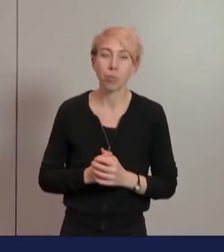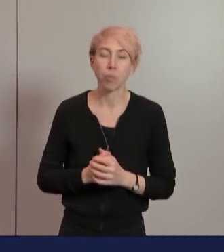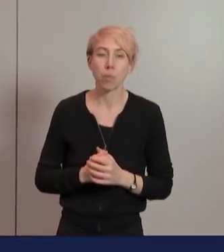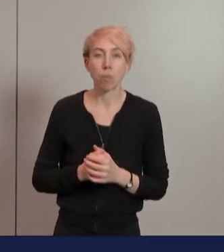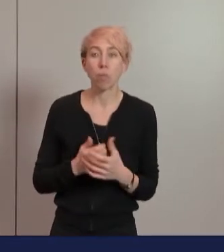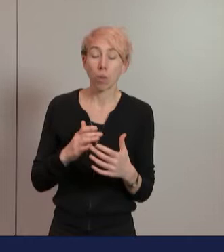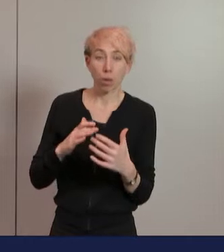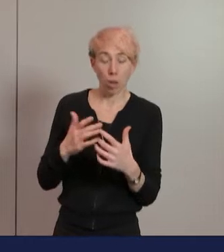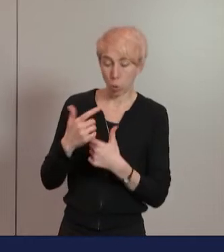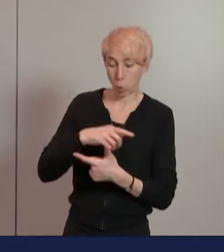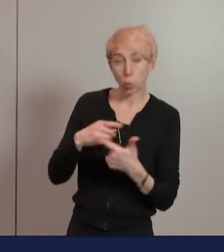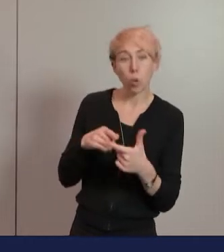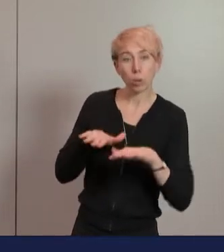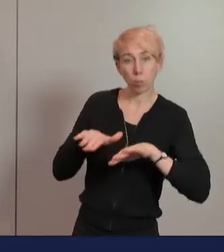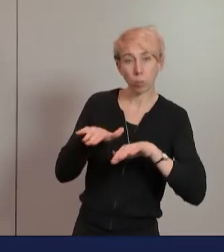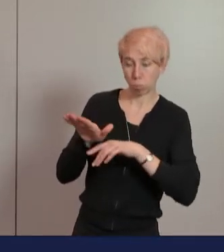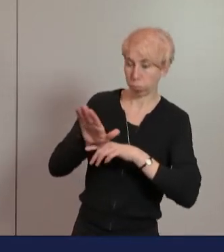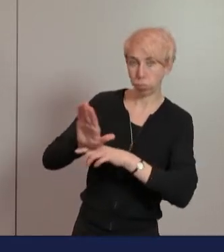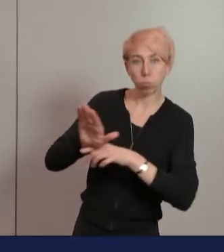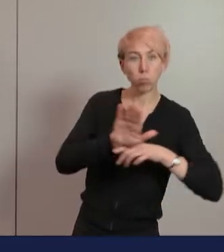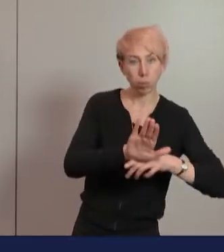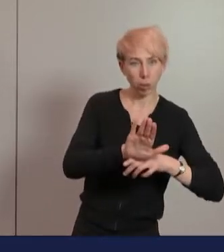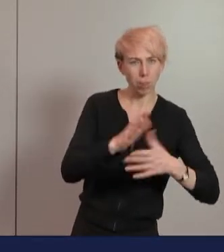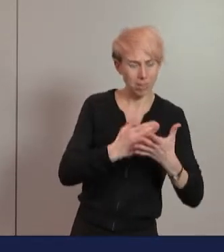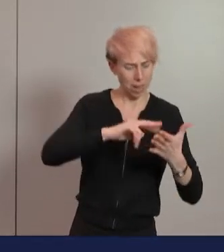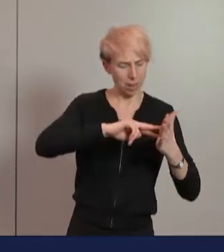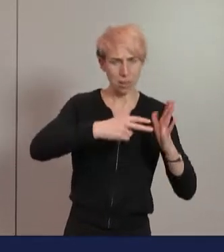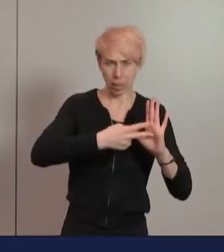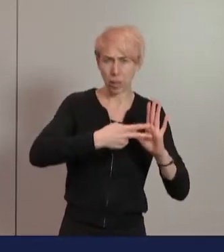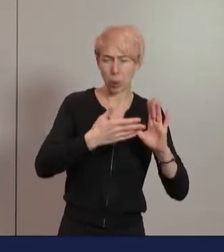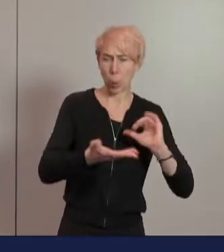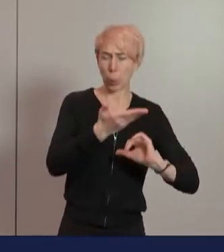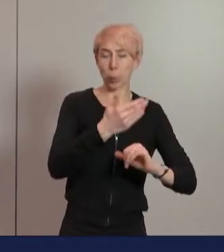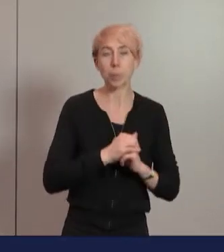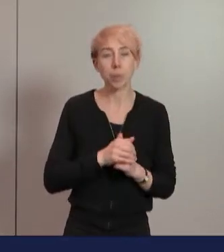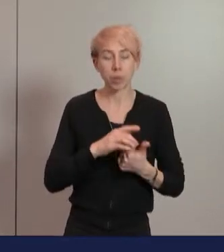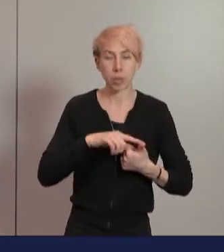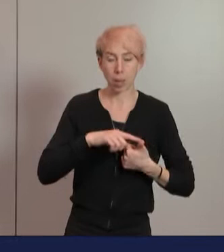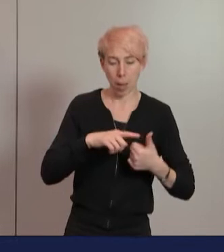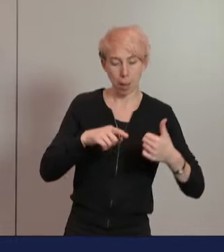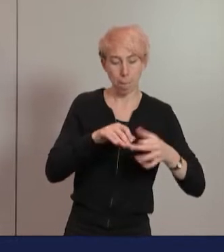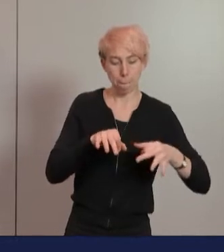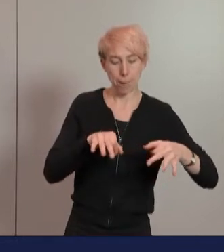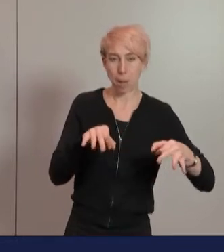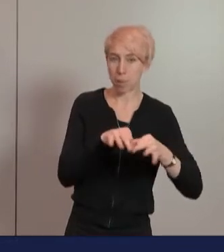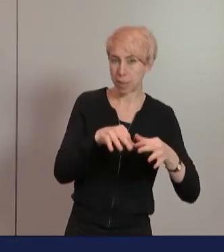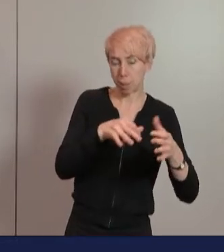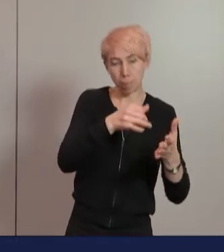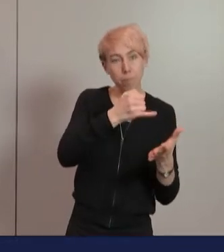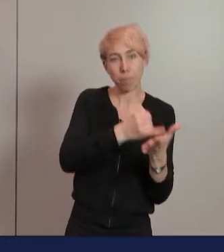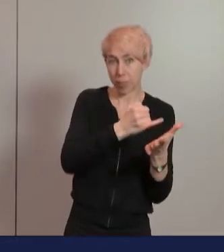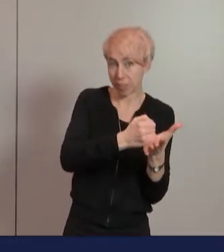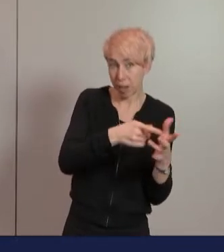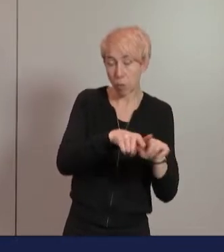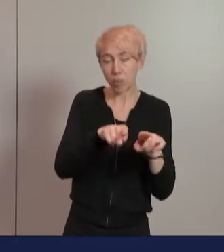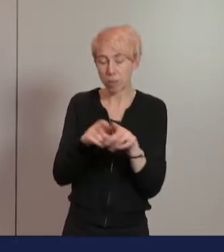Je reviendrai sur deux dispositions sans trop m'apesantir car cela est très technique. Tout d'abord, le périmètre du potentiel fiscal et du potentiel financier